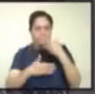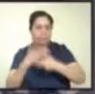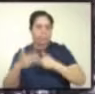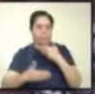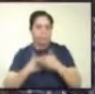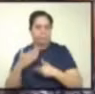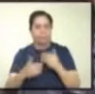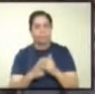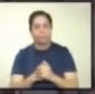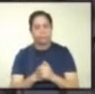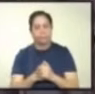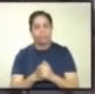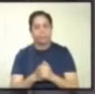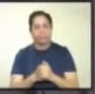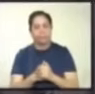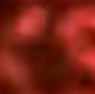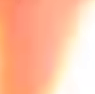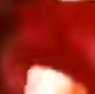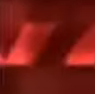process.